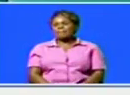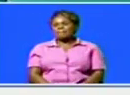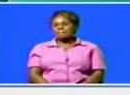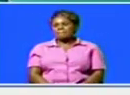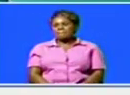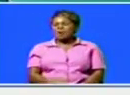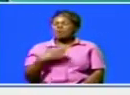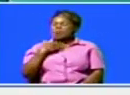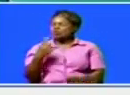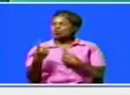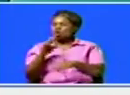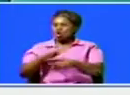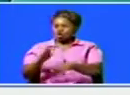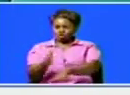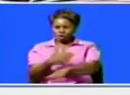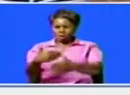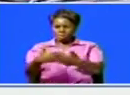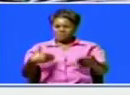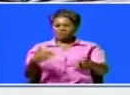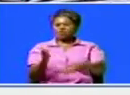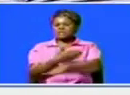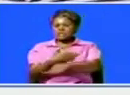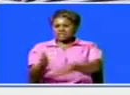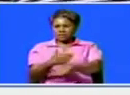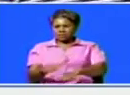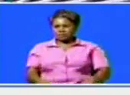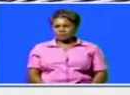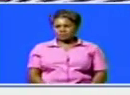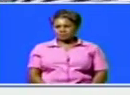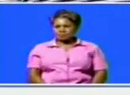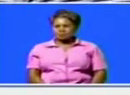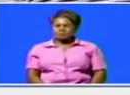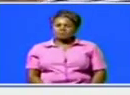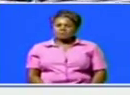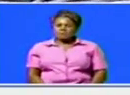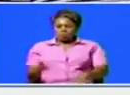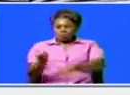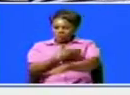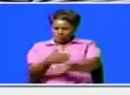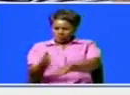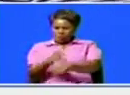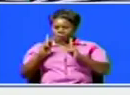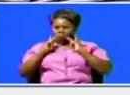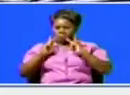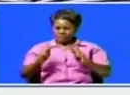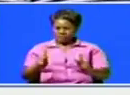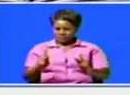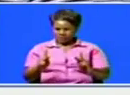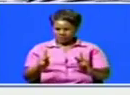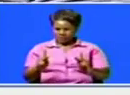kwanza niongee juu ya wimbo. Kabla wimbe. Yes, kabla kuimba. Wimbo wenyewe inasema ya